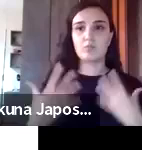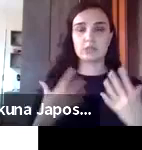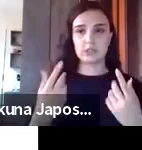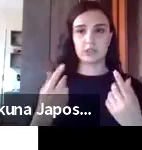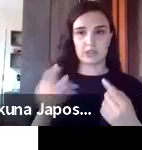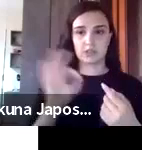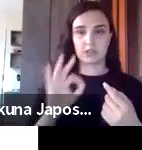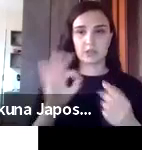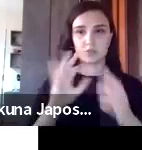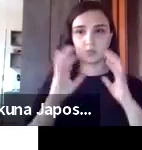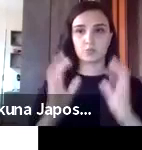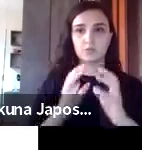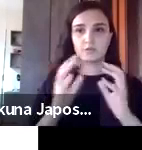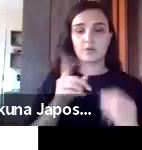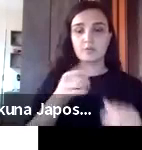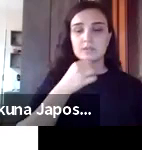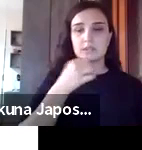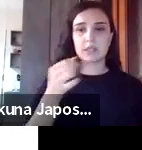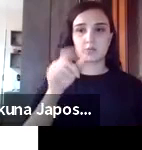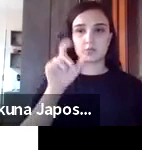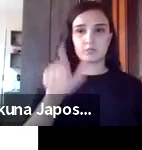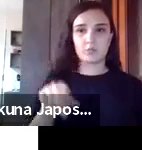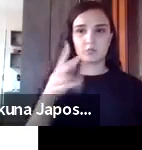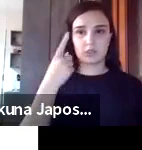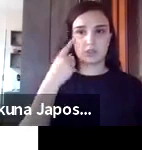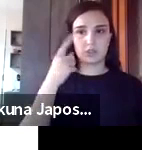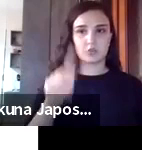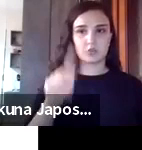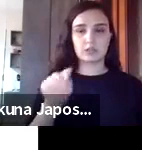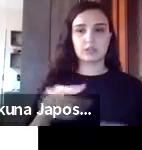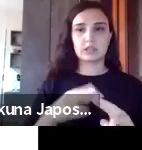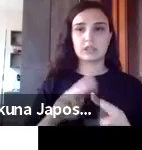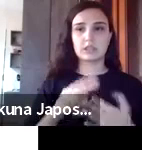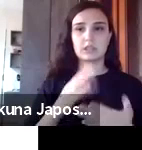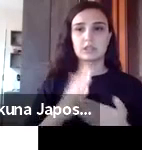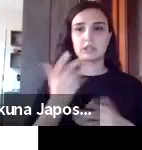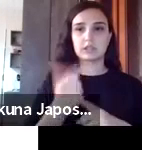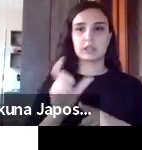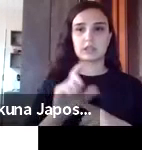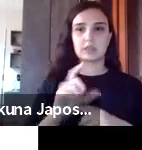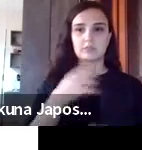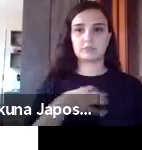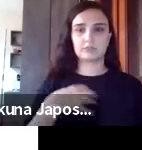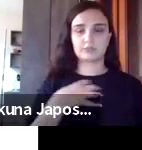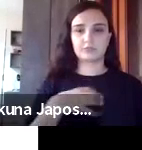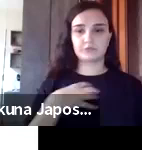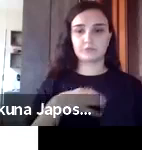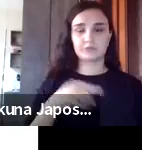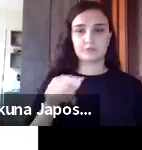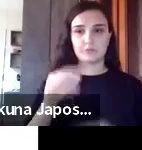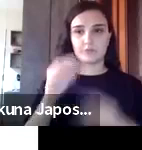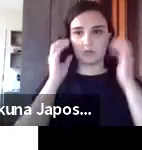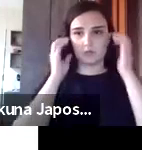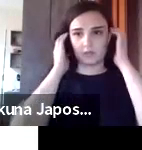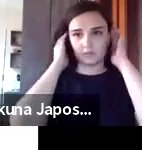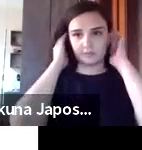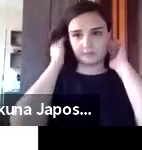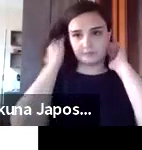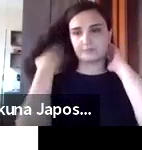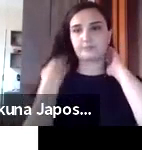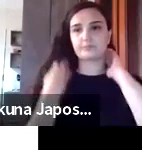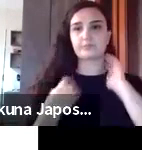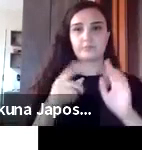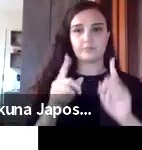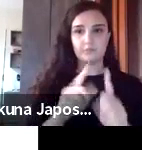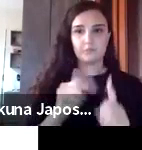სფეროზე ზრუნვა, რომ ზრდასრულმა მან იცოდეს, რომ ეს არის ძალიან მნიშვნელოვანი კომპონენტი. ისევე როგორც